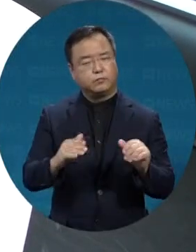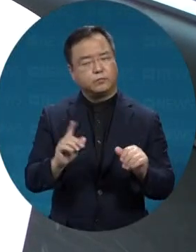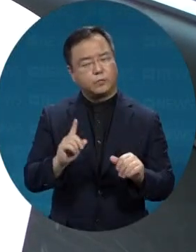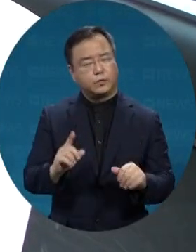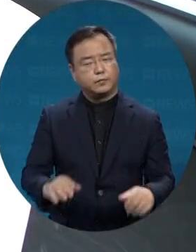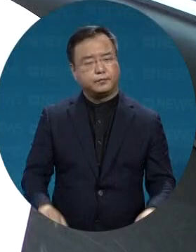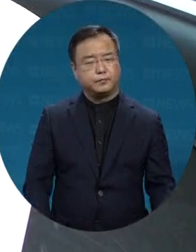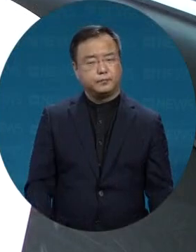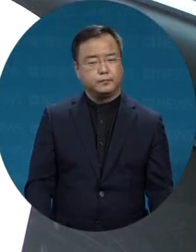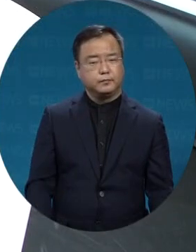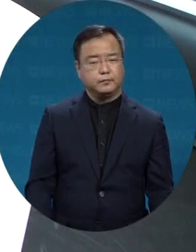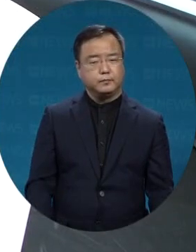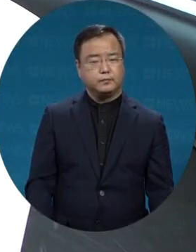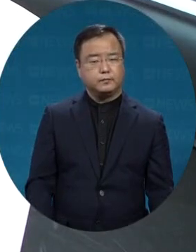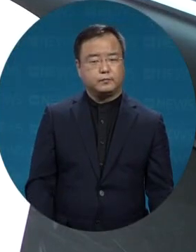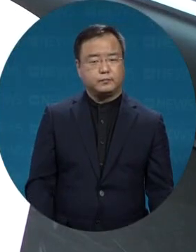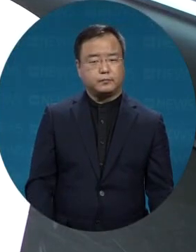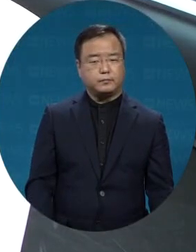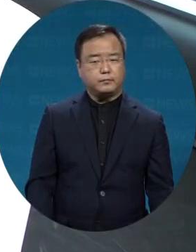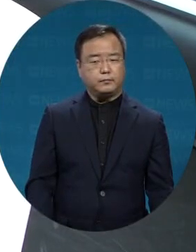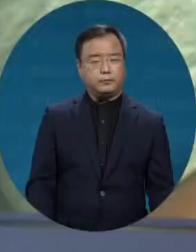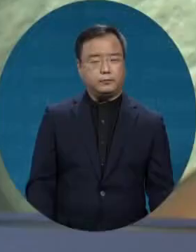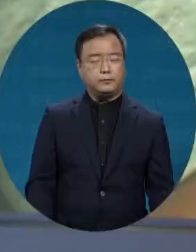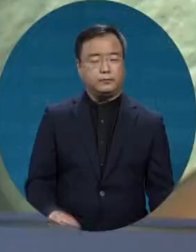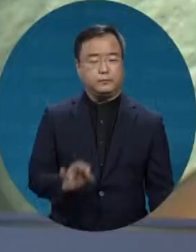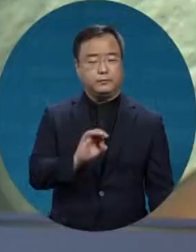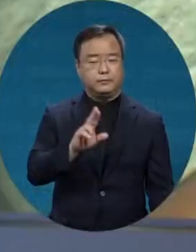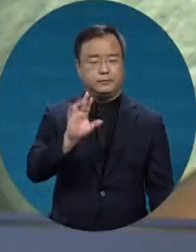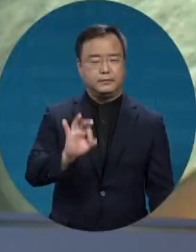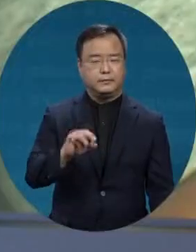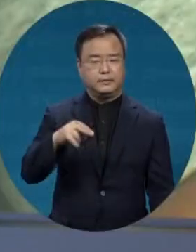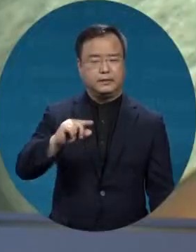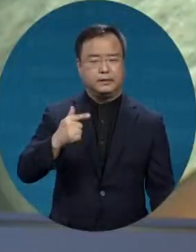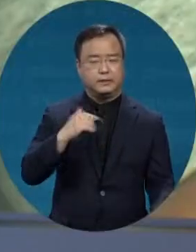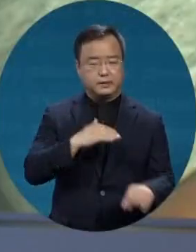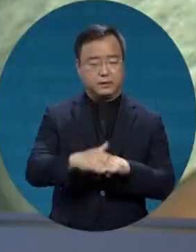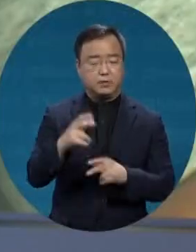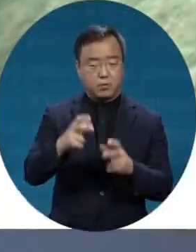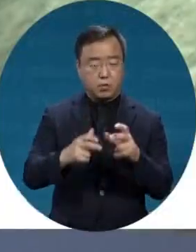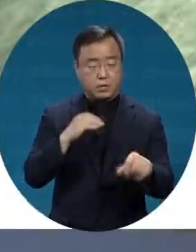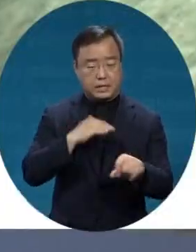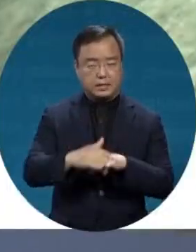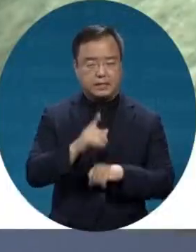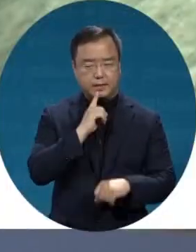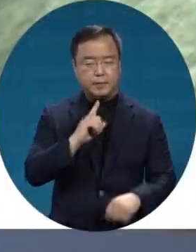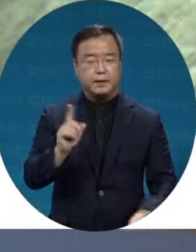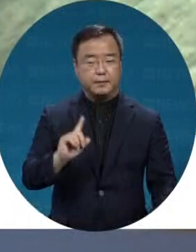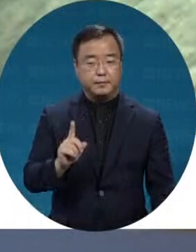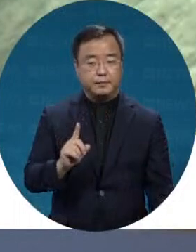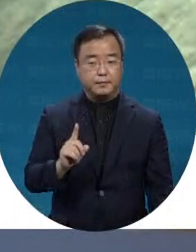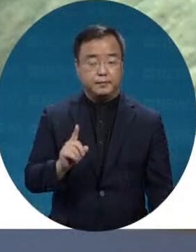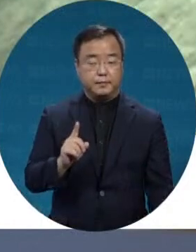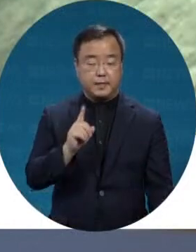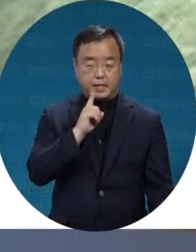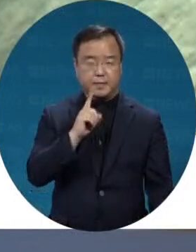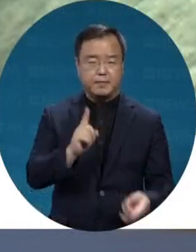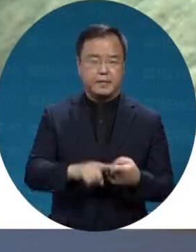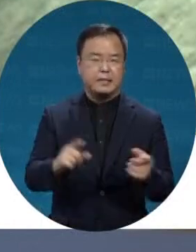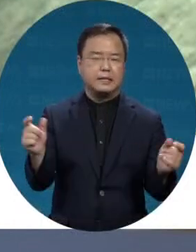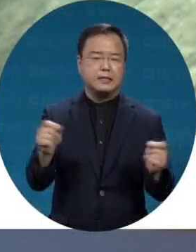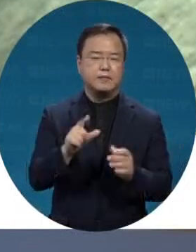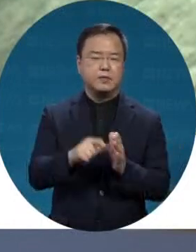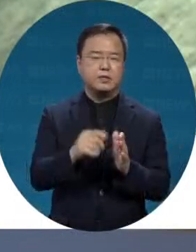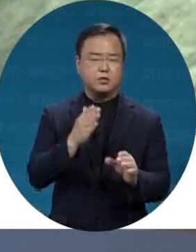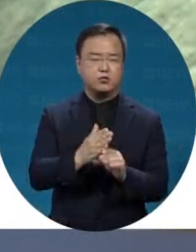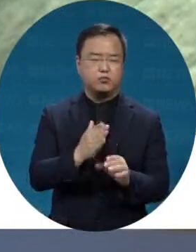보고 계십니까 양상형 공장형이라는 거는 말씀 이제 하신 대로 짧은 시간에